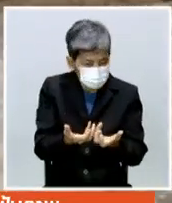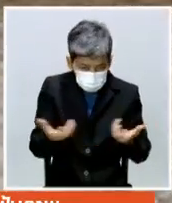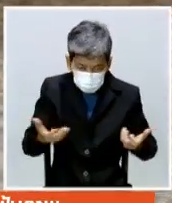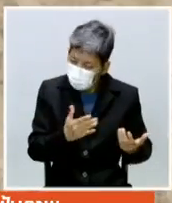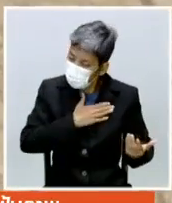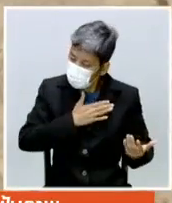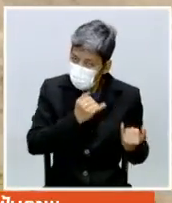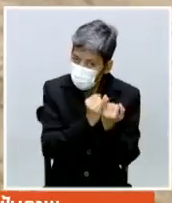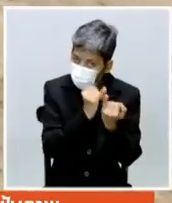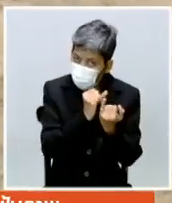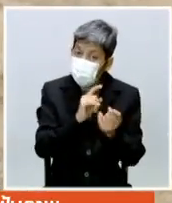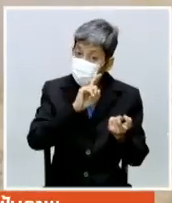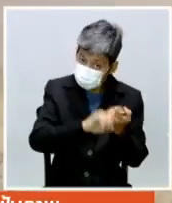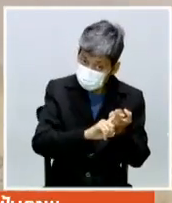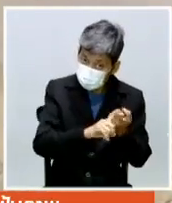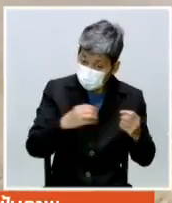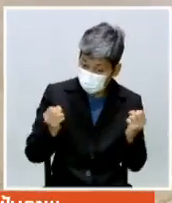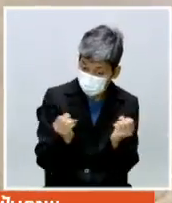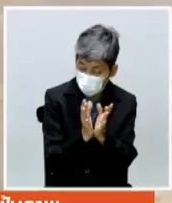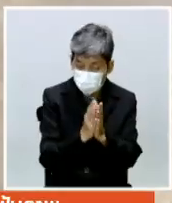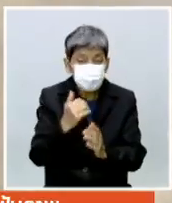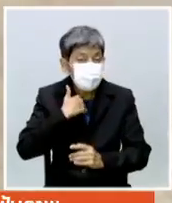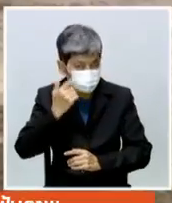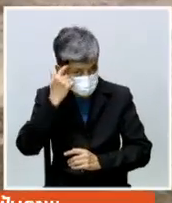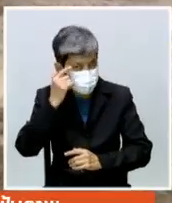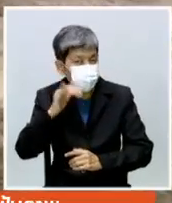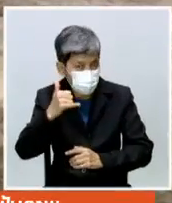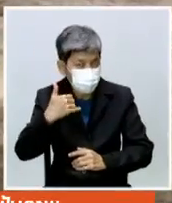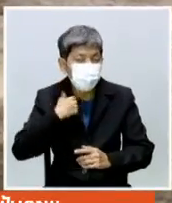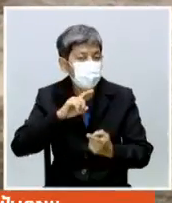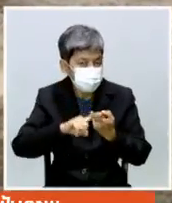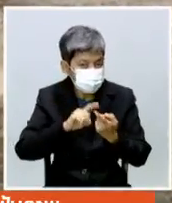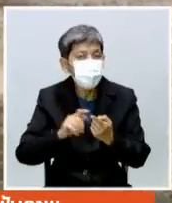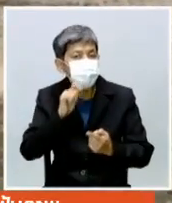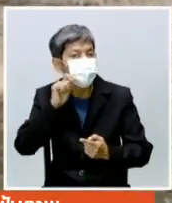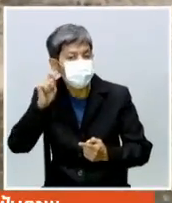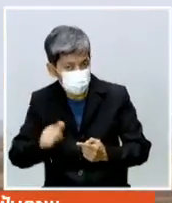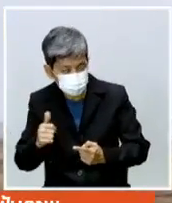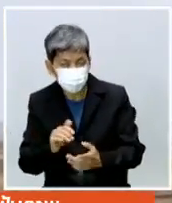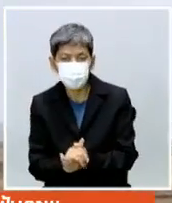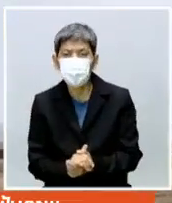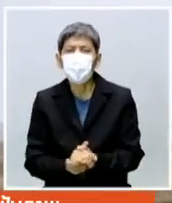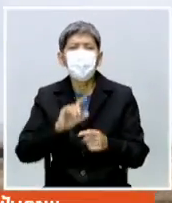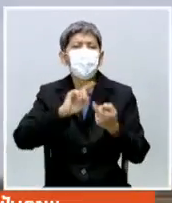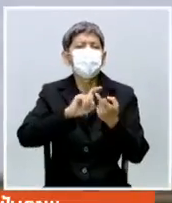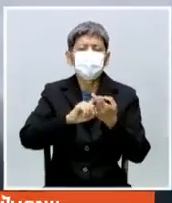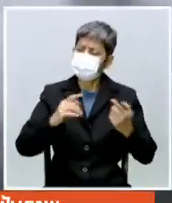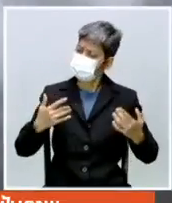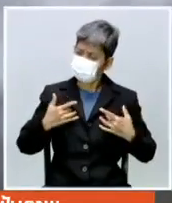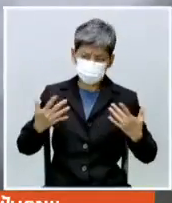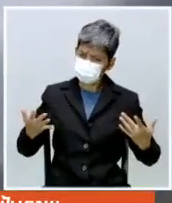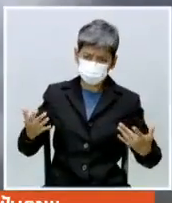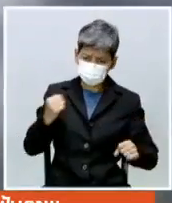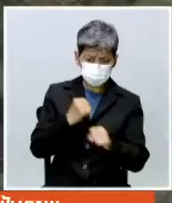ที่ฝักใฝ่รัสเซียอาจยกระดับไปสู่สงครามระหว่างประเทศเพื่อนบ้านอย่างรัสเซียกับยูเครนได้ขณะที่รัสเซียก็ปฏิเสธว่า